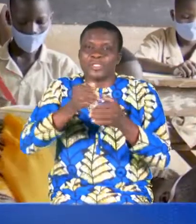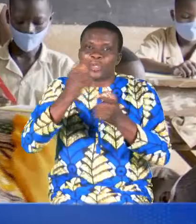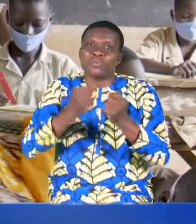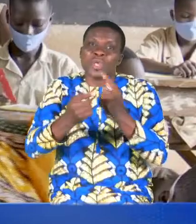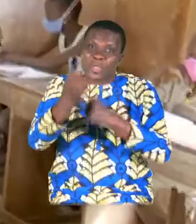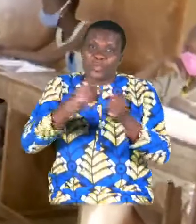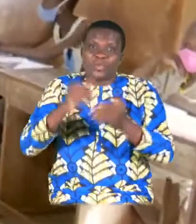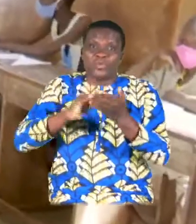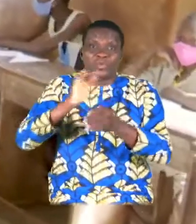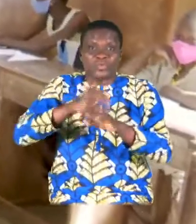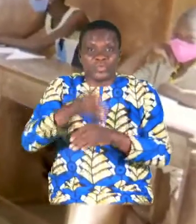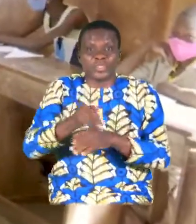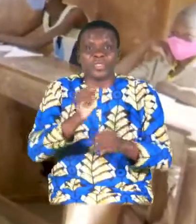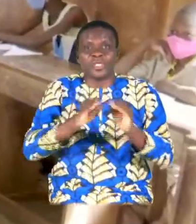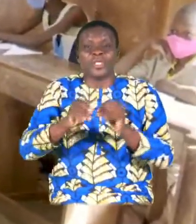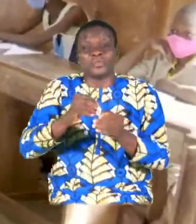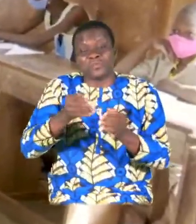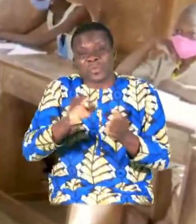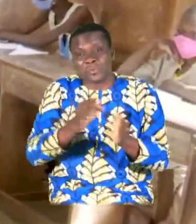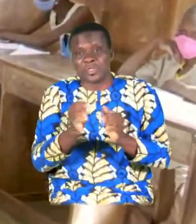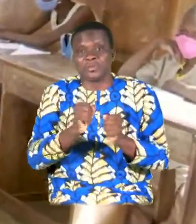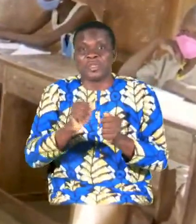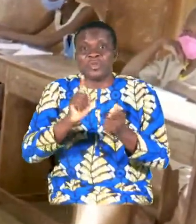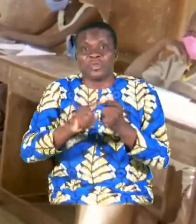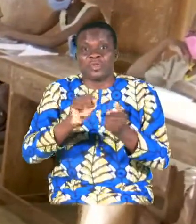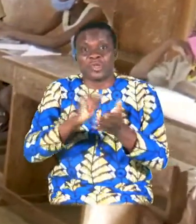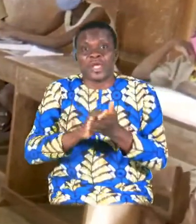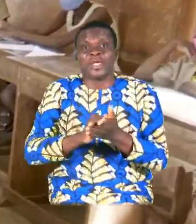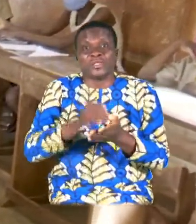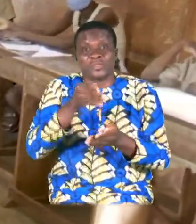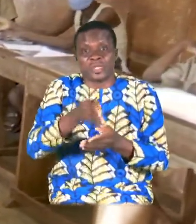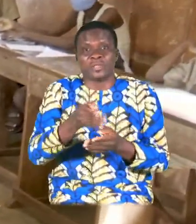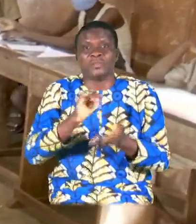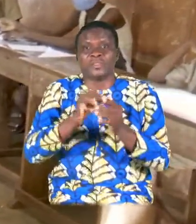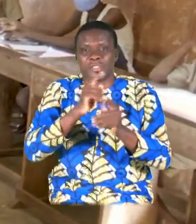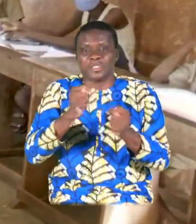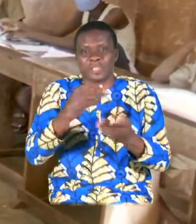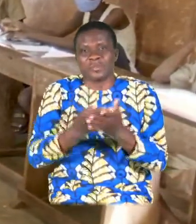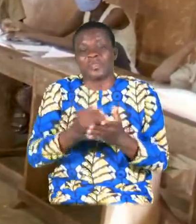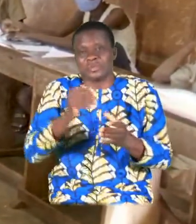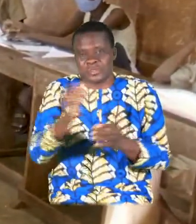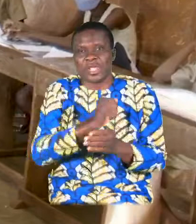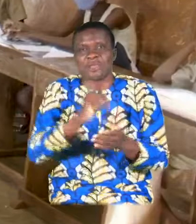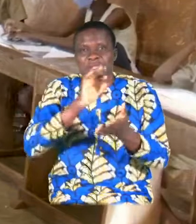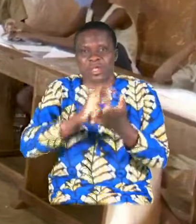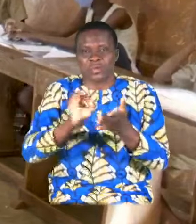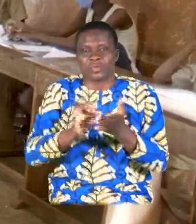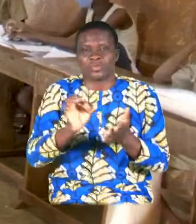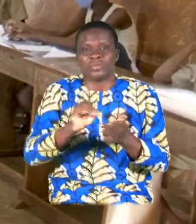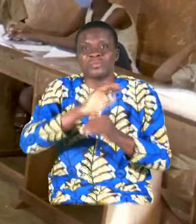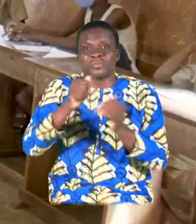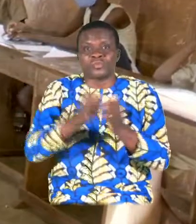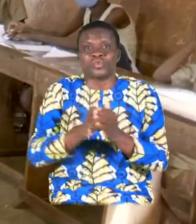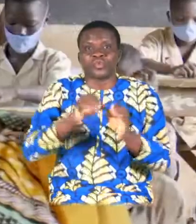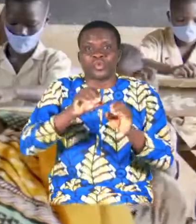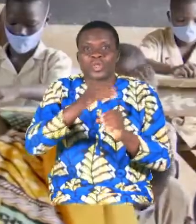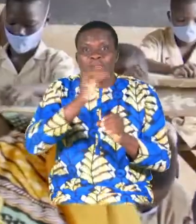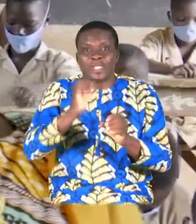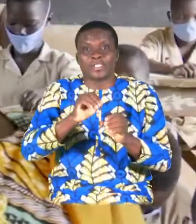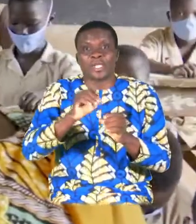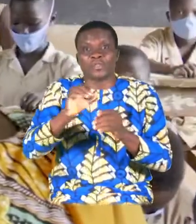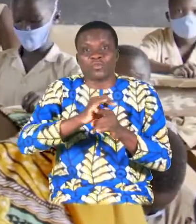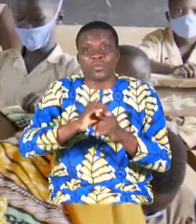revenir là-dessus, de faire des remédiations à ce stade-là. Donc c'est très bien, ça a pris en compte tous les champs de formation,